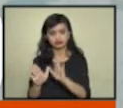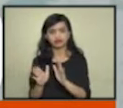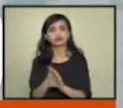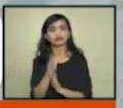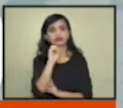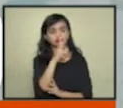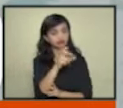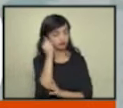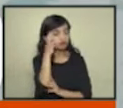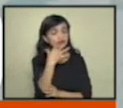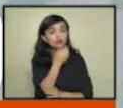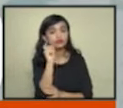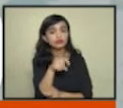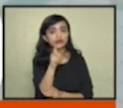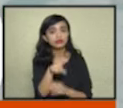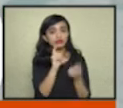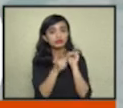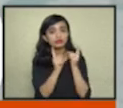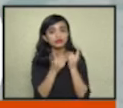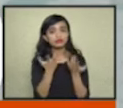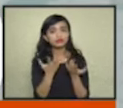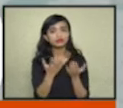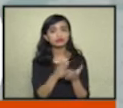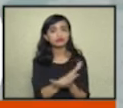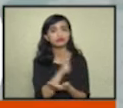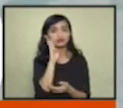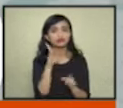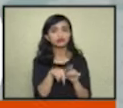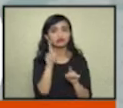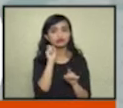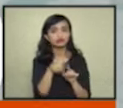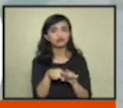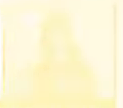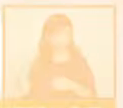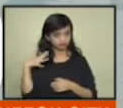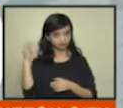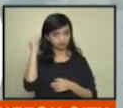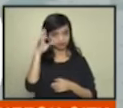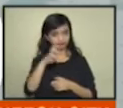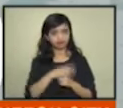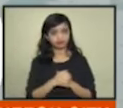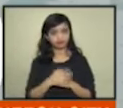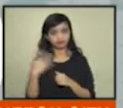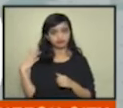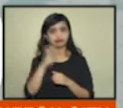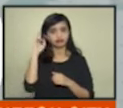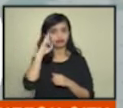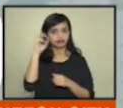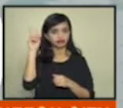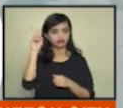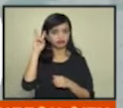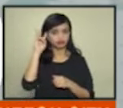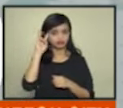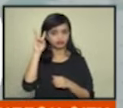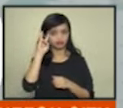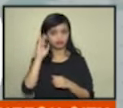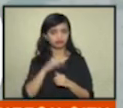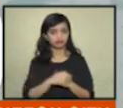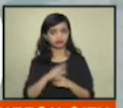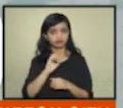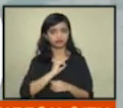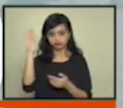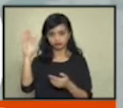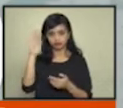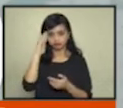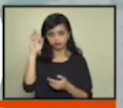sige. Sino pong dapat kausapin sa inyo dyan, sa magkakapatid? Kausapin niyo si Romeo Wee. Ito na, nasa yung telepono si Romy, co-owner ng